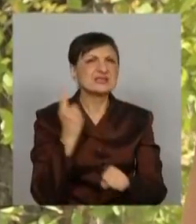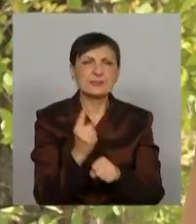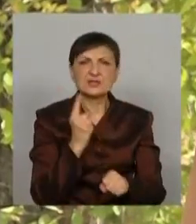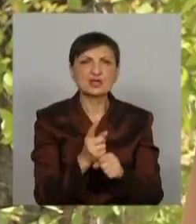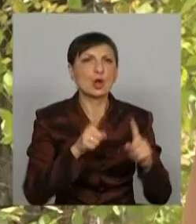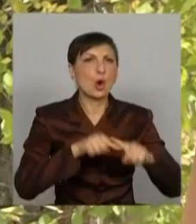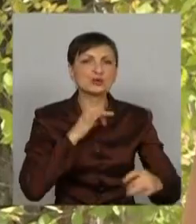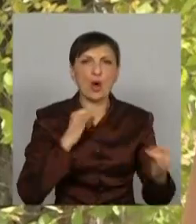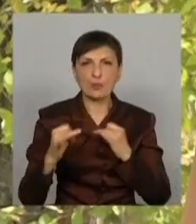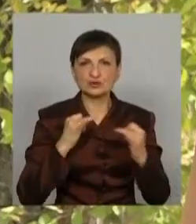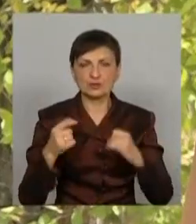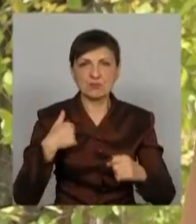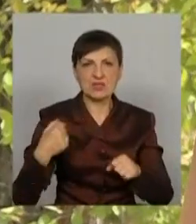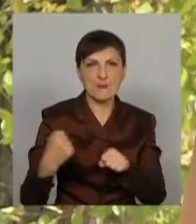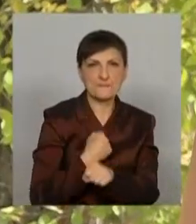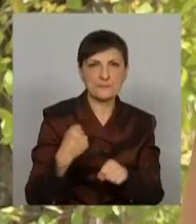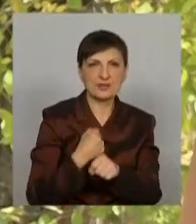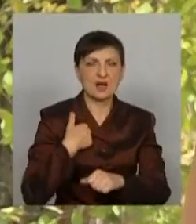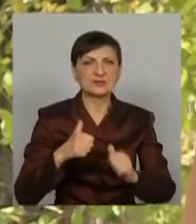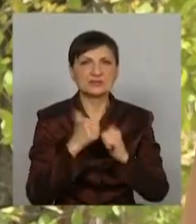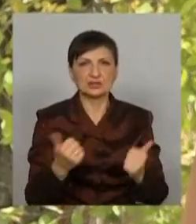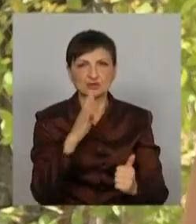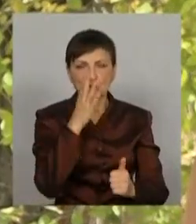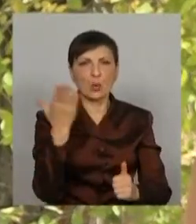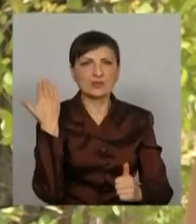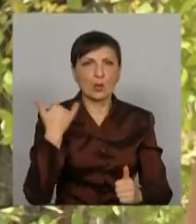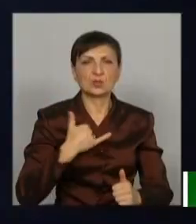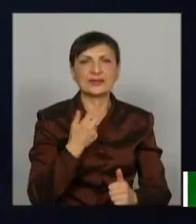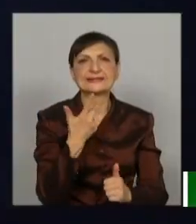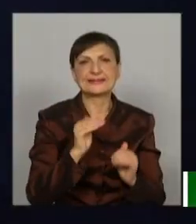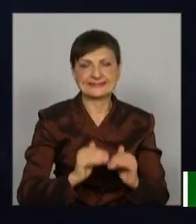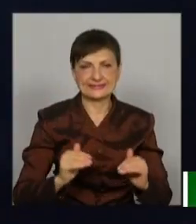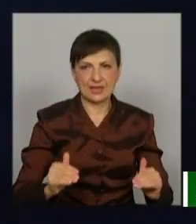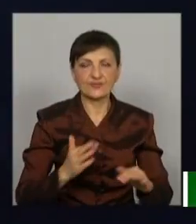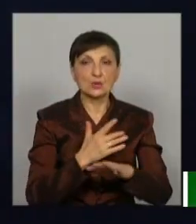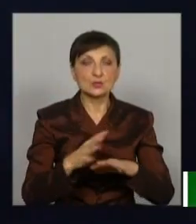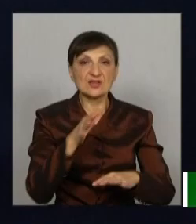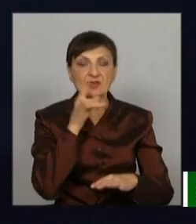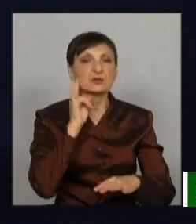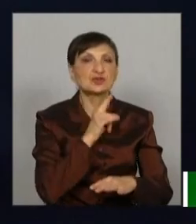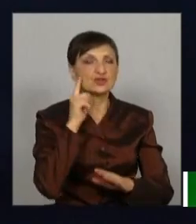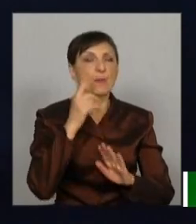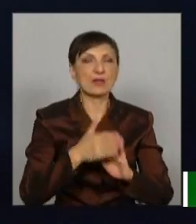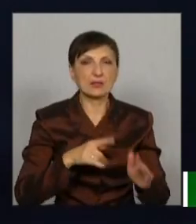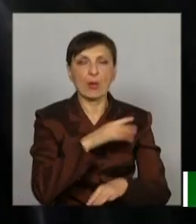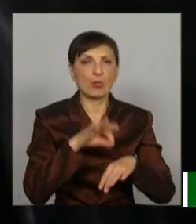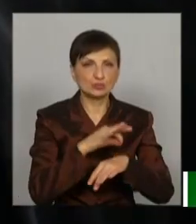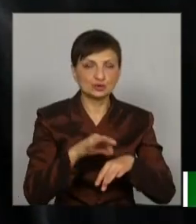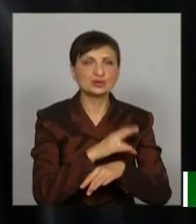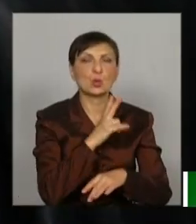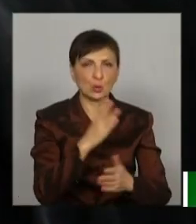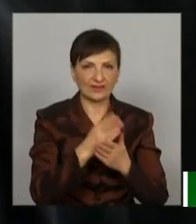родственниками и меня бил мы развили 74 года назад у нас трое детей спустя время женщина поняла супру попал в ловушку